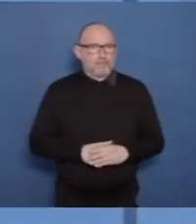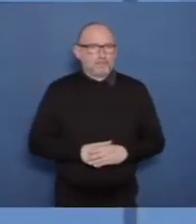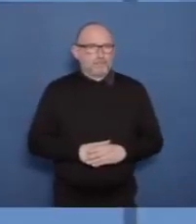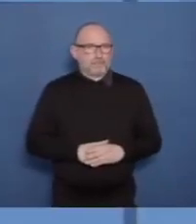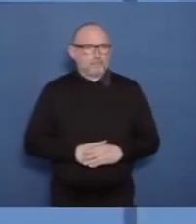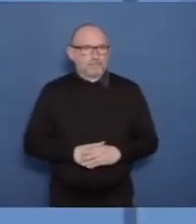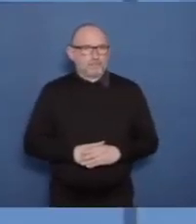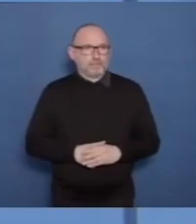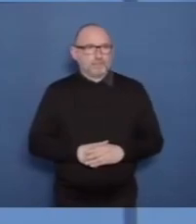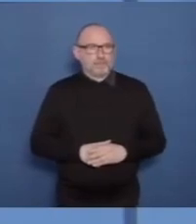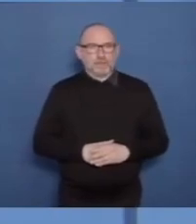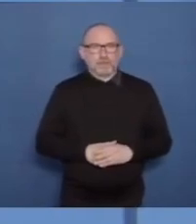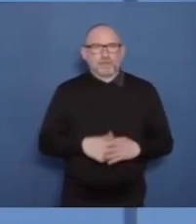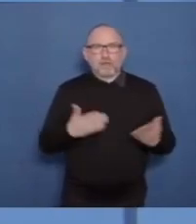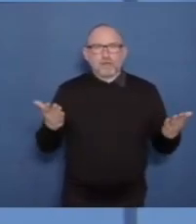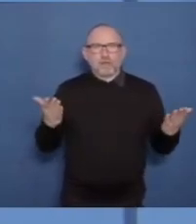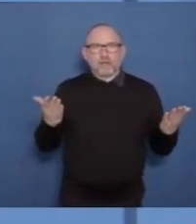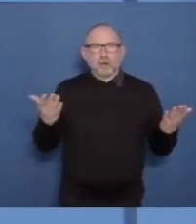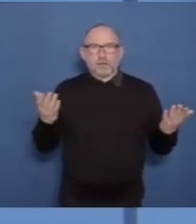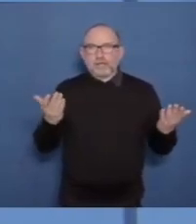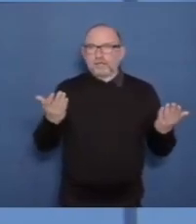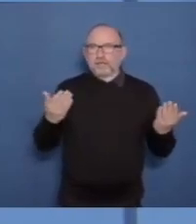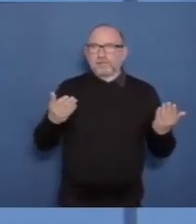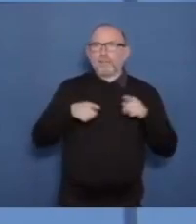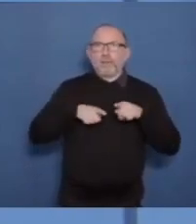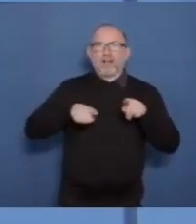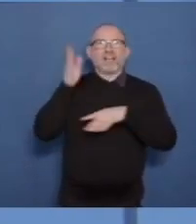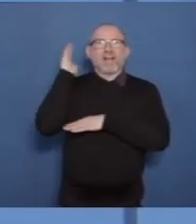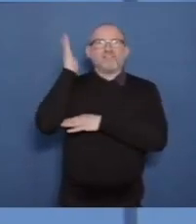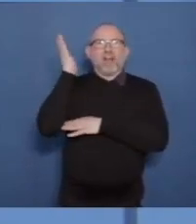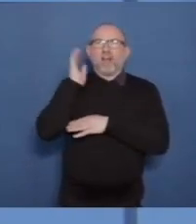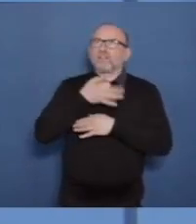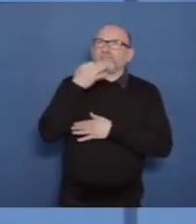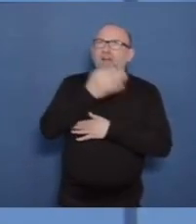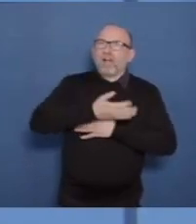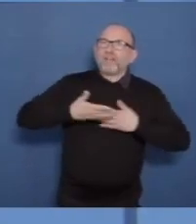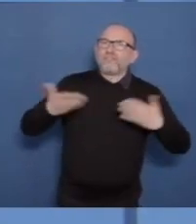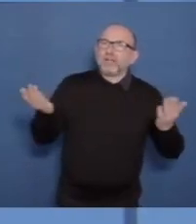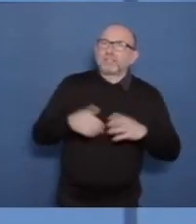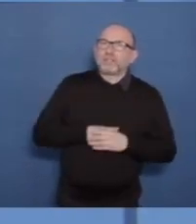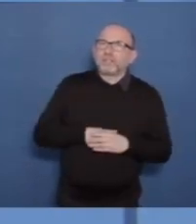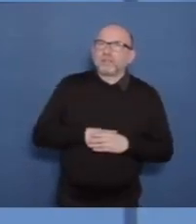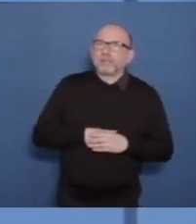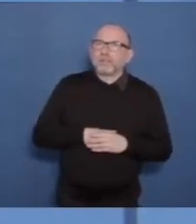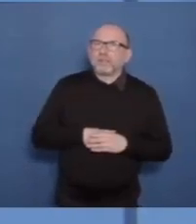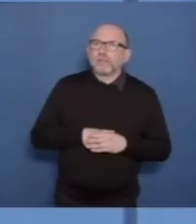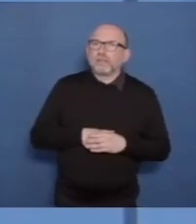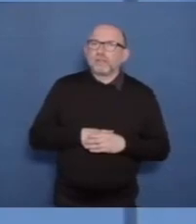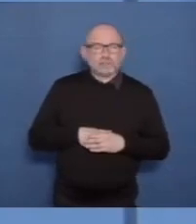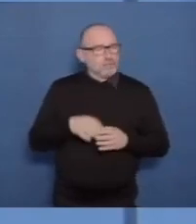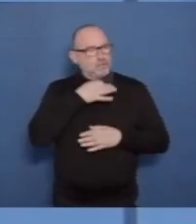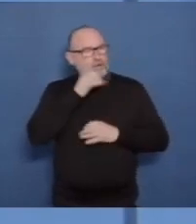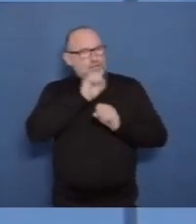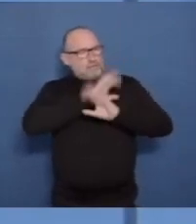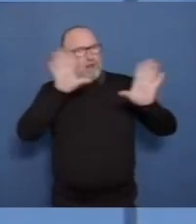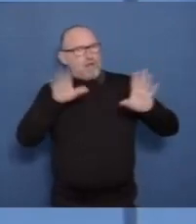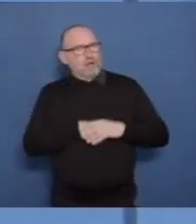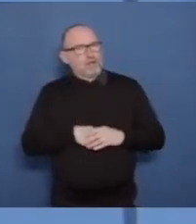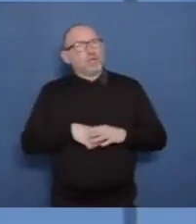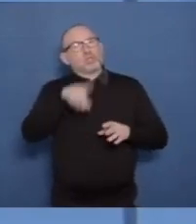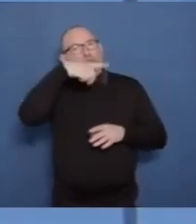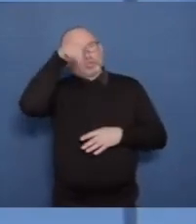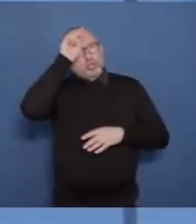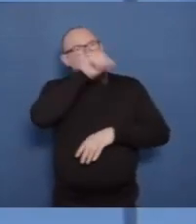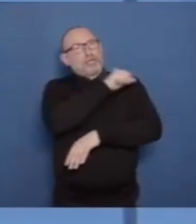Das war jetzt ein Co-Referat. Wo ist die Frage? Die Frage war am Ende eigentlich ganz klar, empfehlen Sie deutschen Impfwilligen nicht